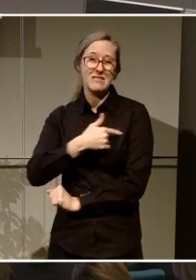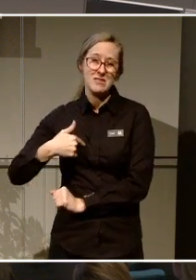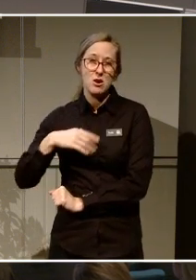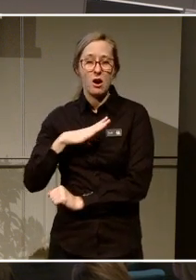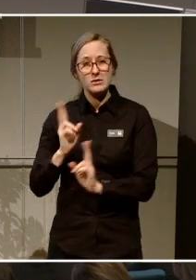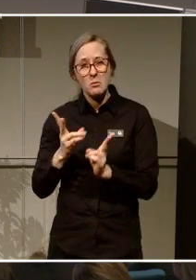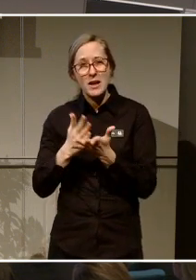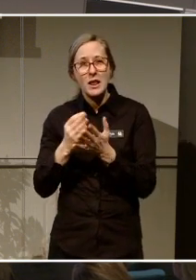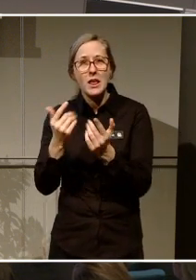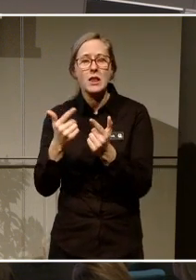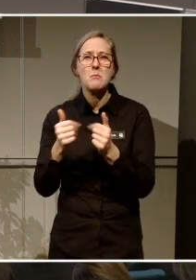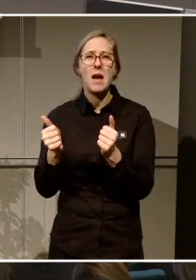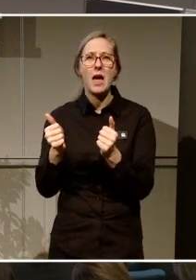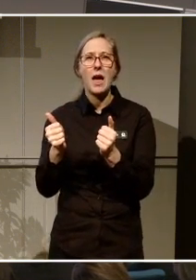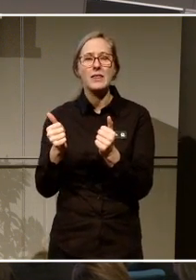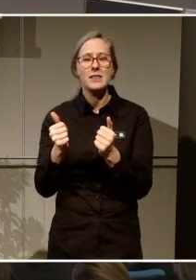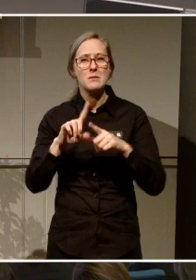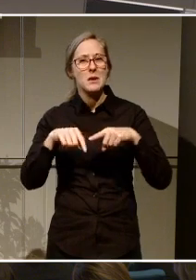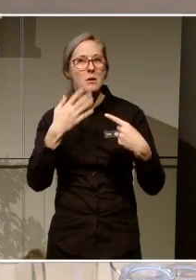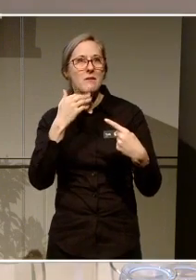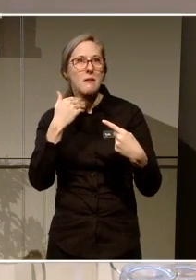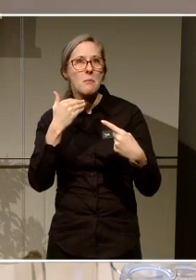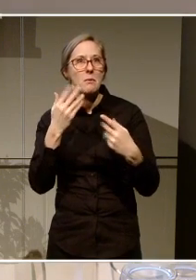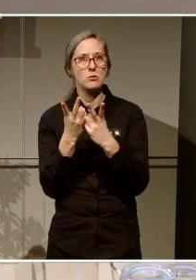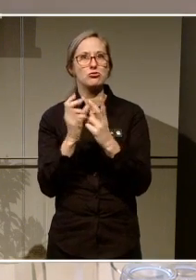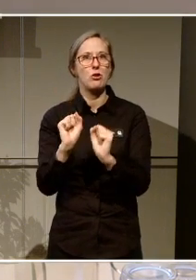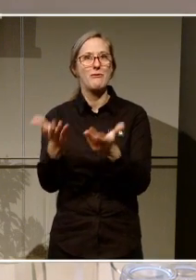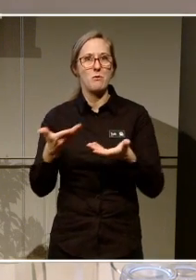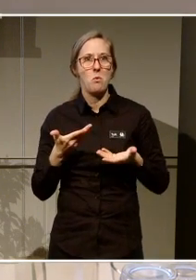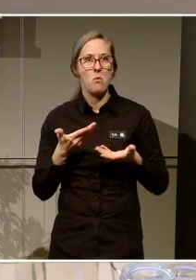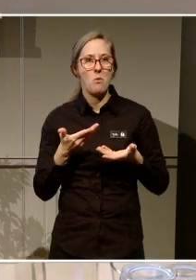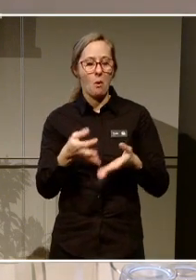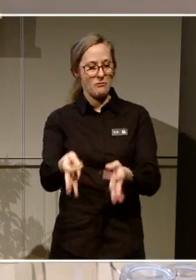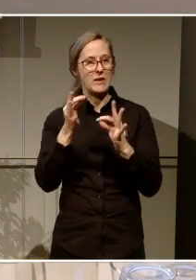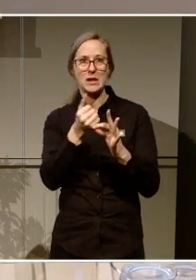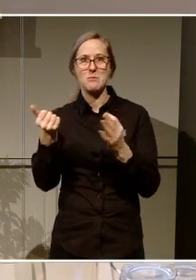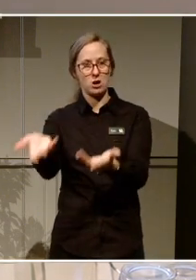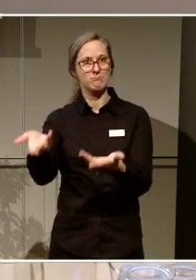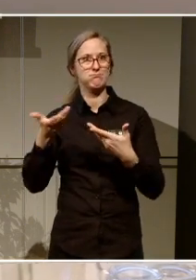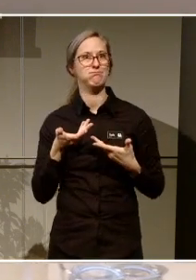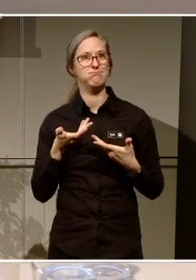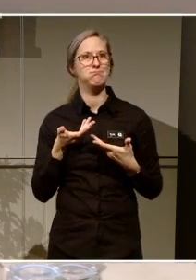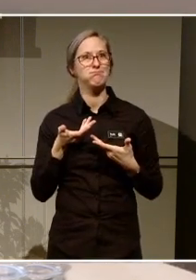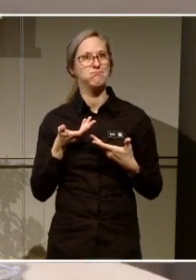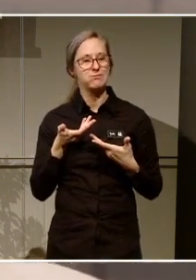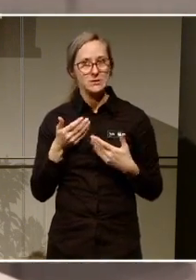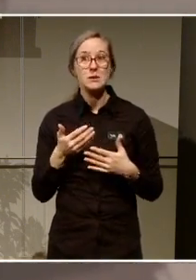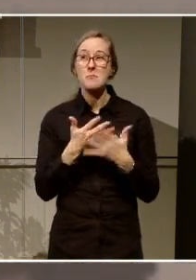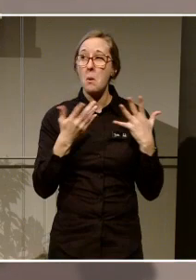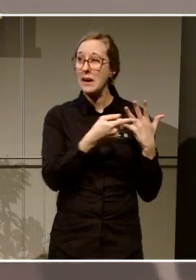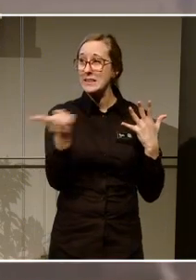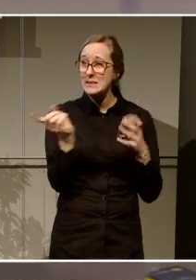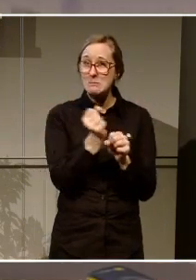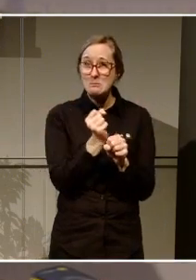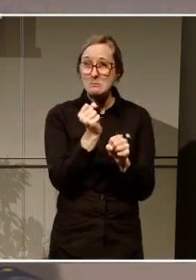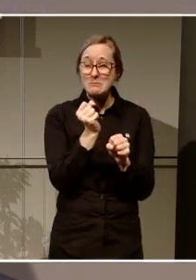rättigheter, men vi ska kunna få det oavsett vem vi är och det offentliga ska leverera. Och många av er jobbar ju just